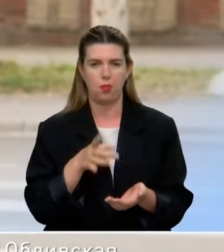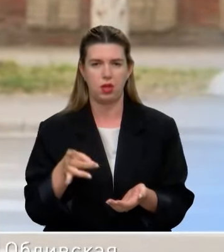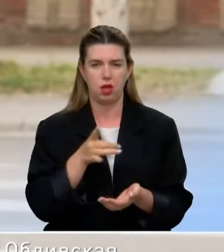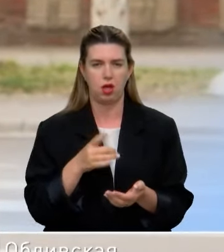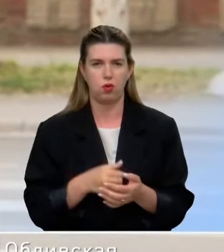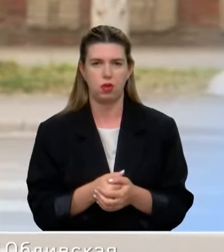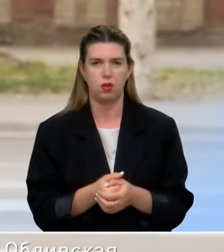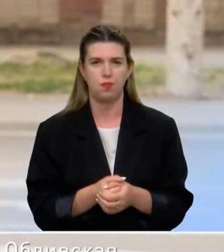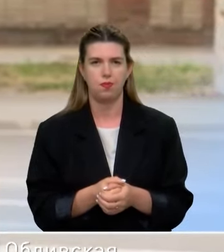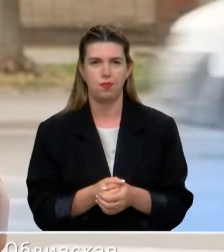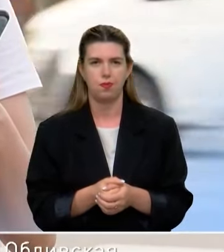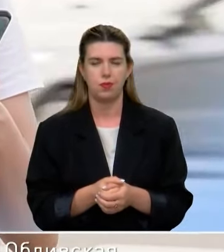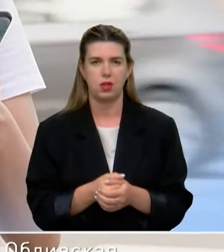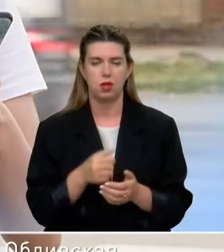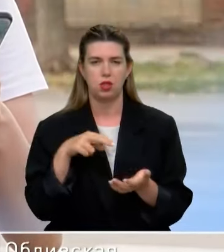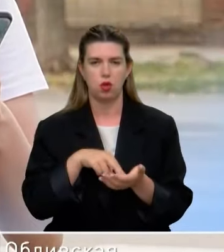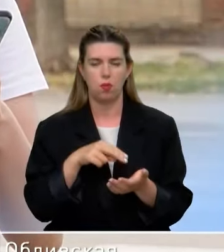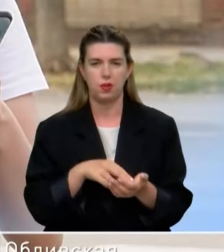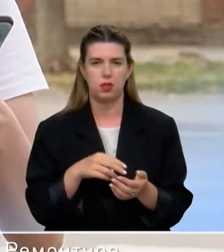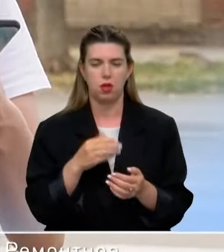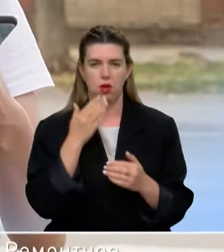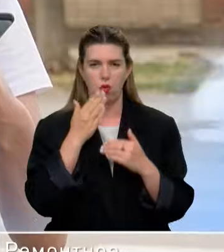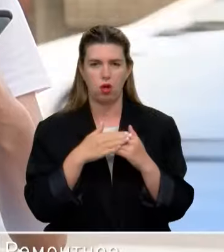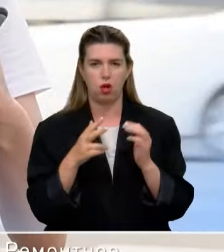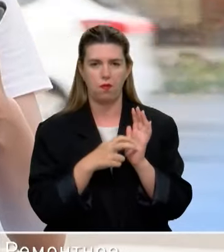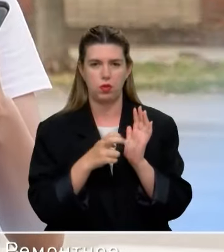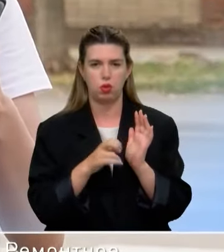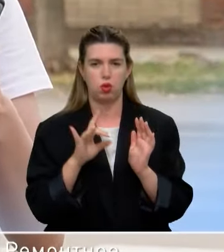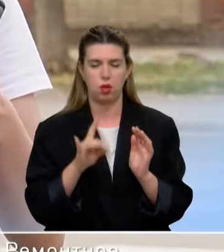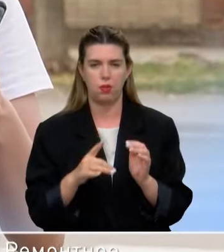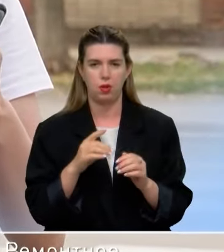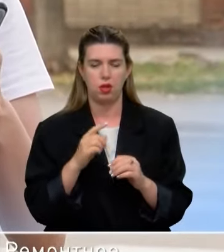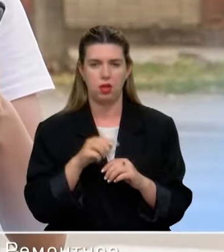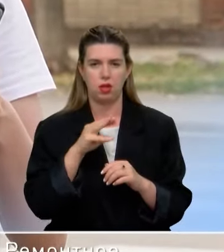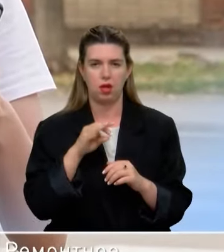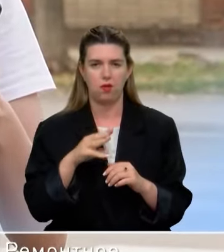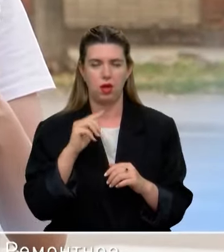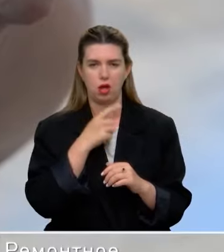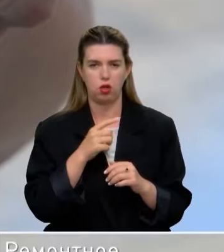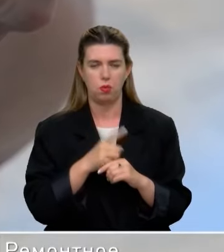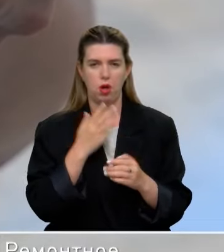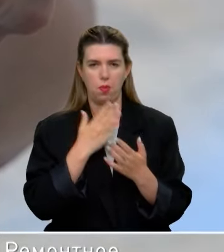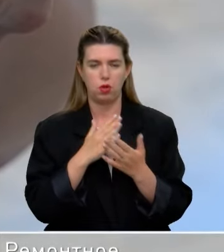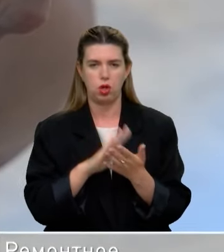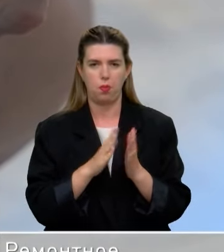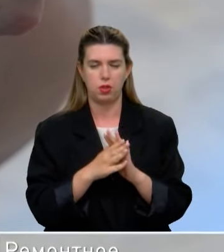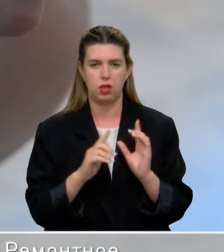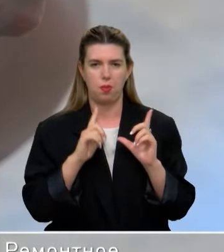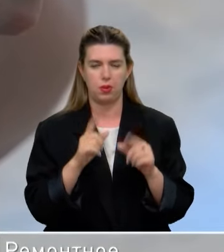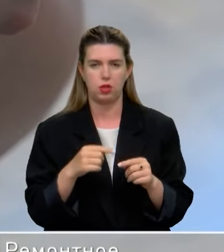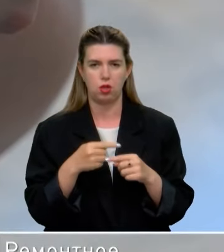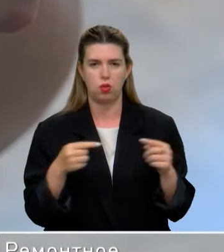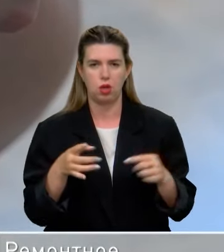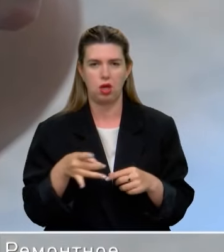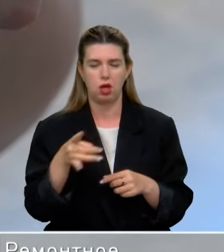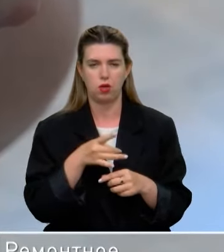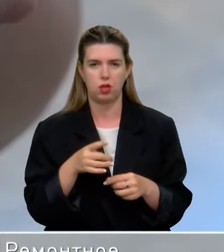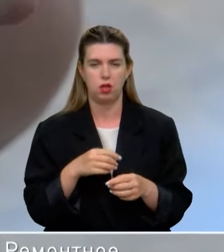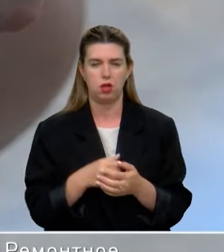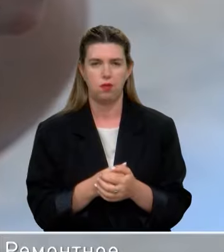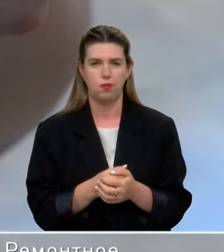микрорайон ценник подскочил почти до 800 руб По тарифу эконом похожа ситуация с поездками и в другие районы